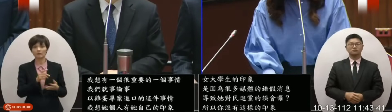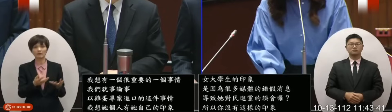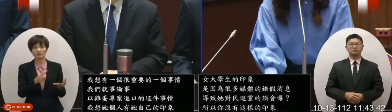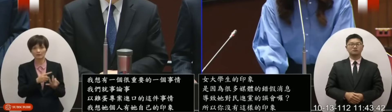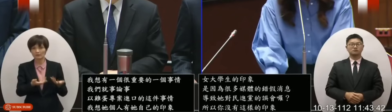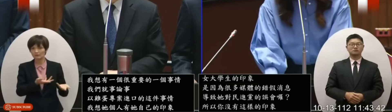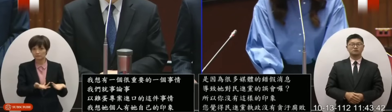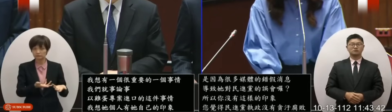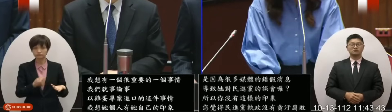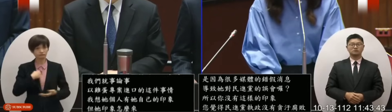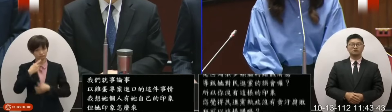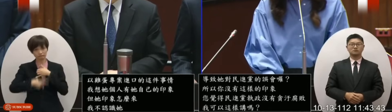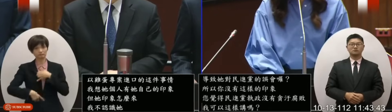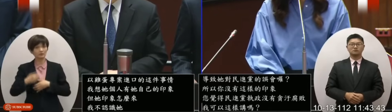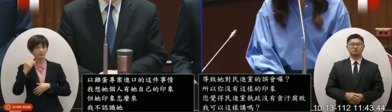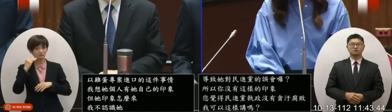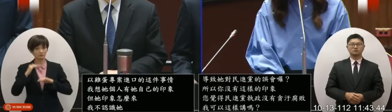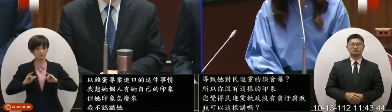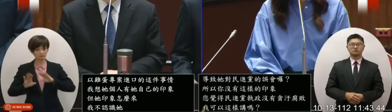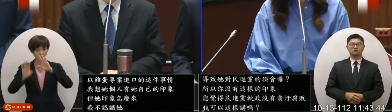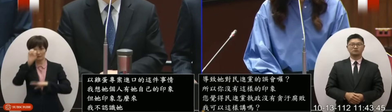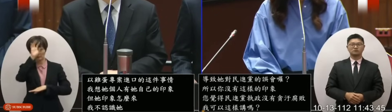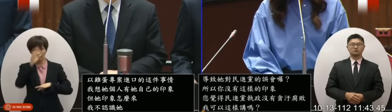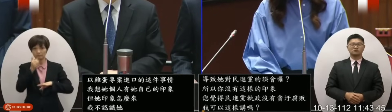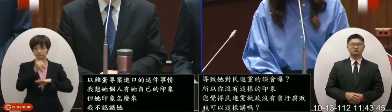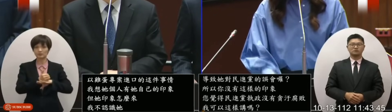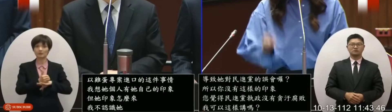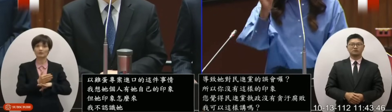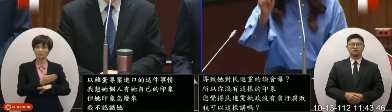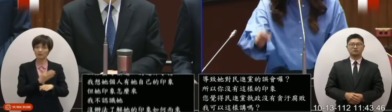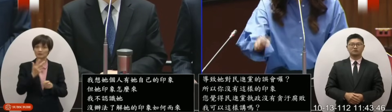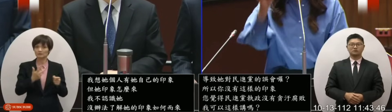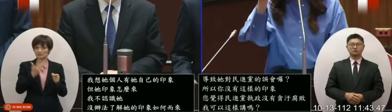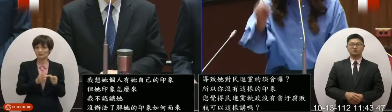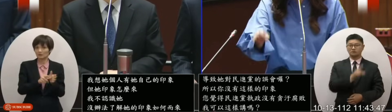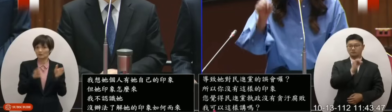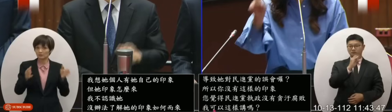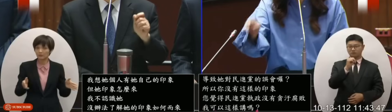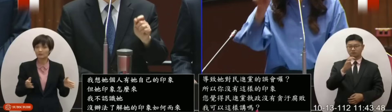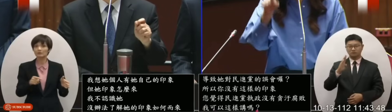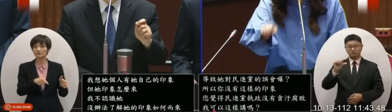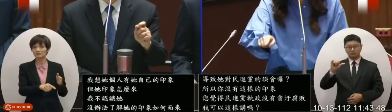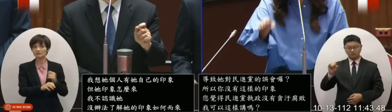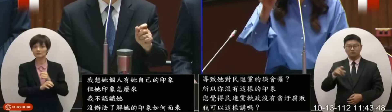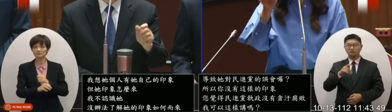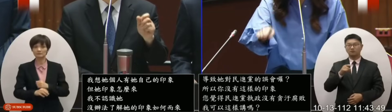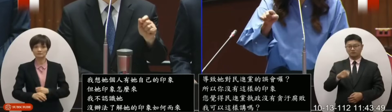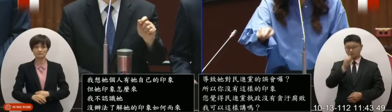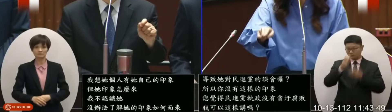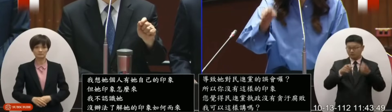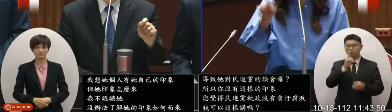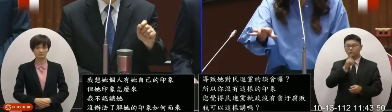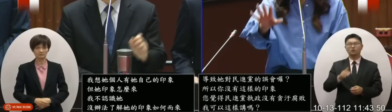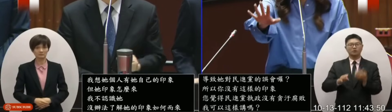当中，我觉得在民进党执政的这七年当中，贪污腐败的事情， 林北好友是说他被恐吓，这一点是自